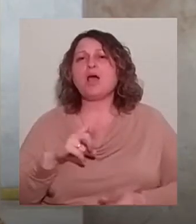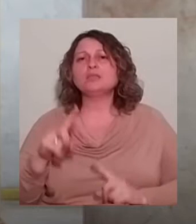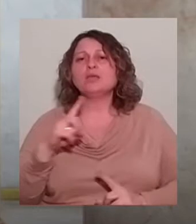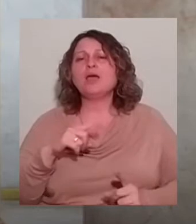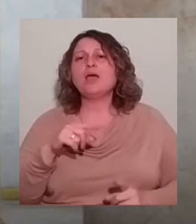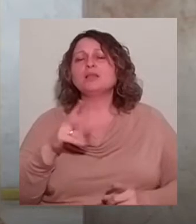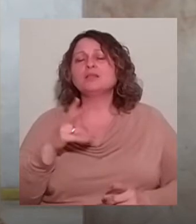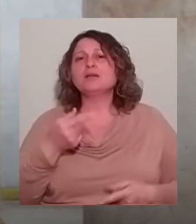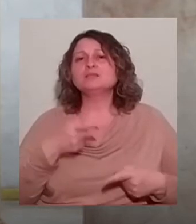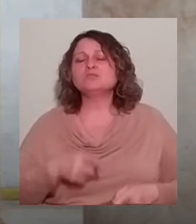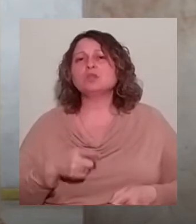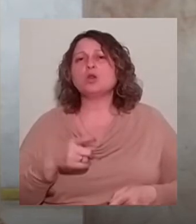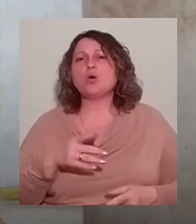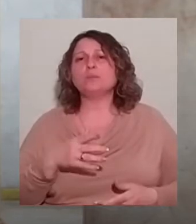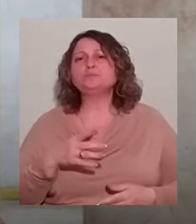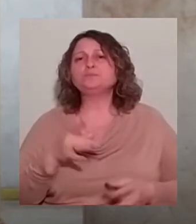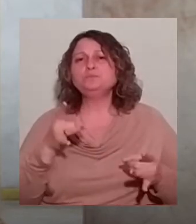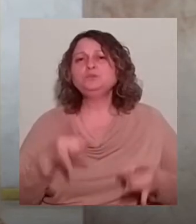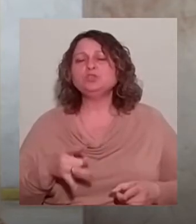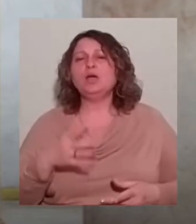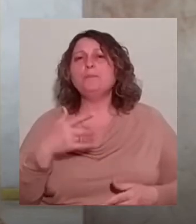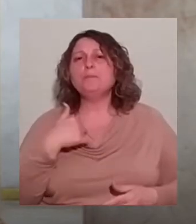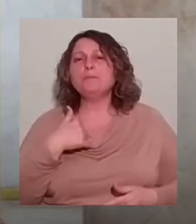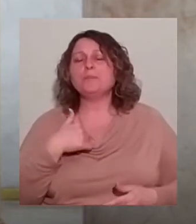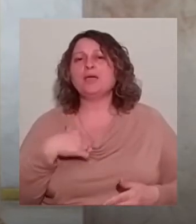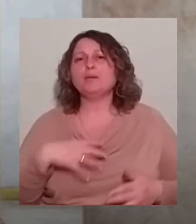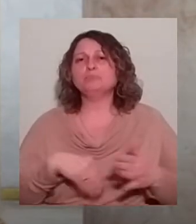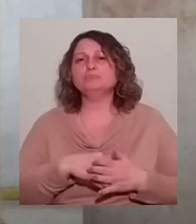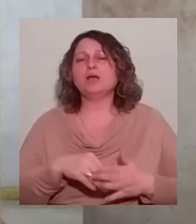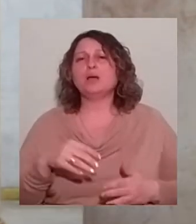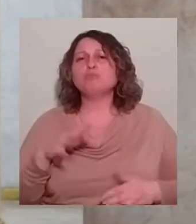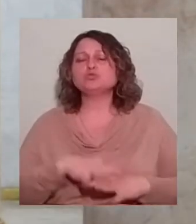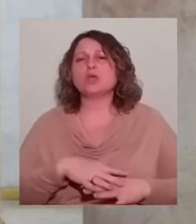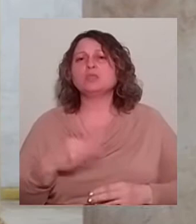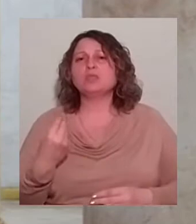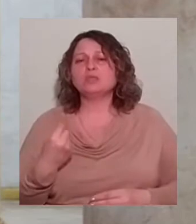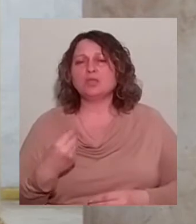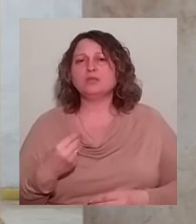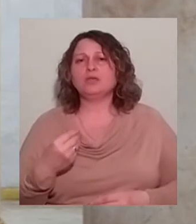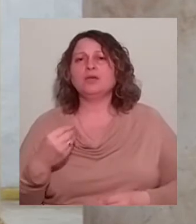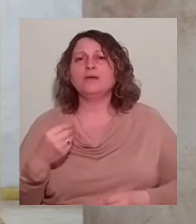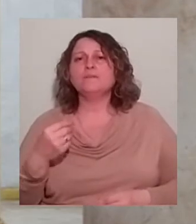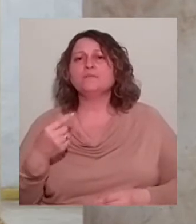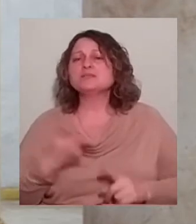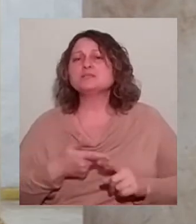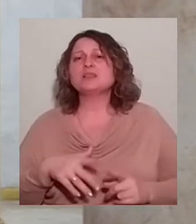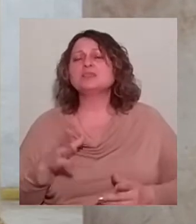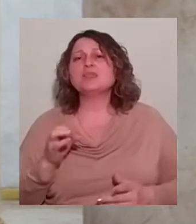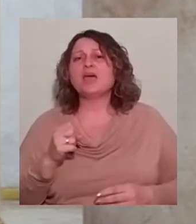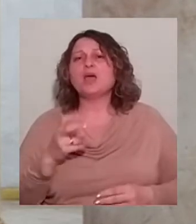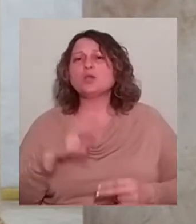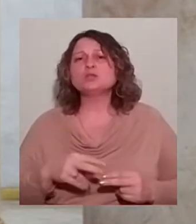яку робили ми за бюджетний кошт. На теперішній час приблизно, це не остаточна сума, приблизно сума,